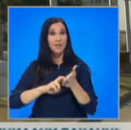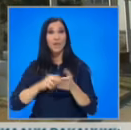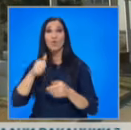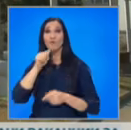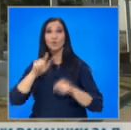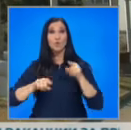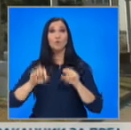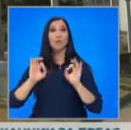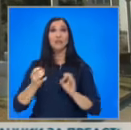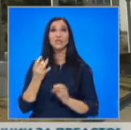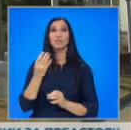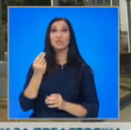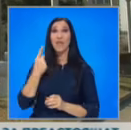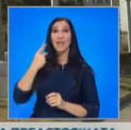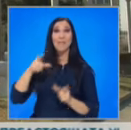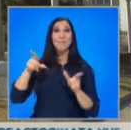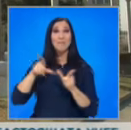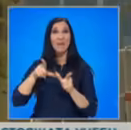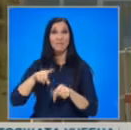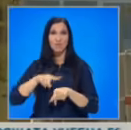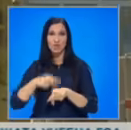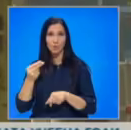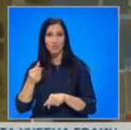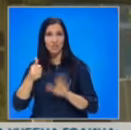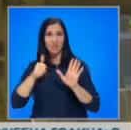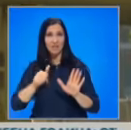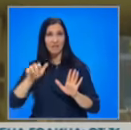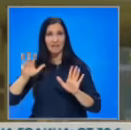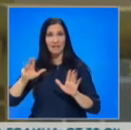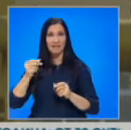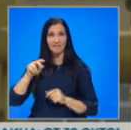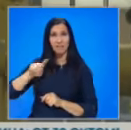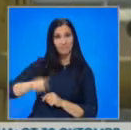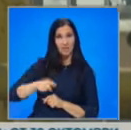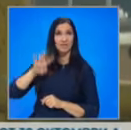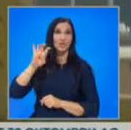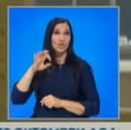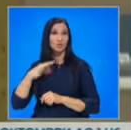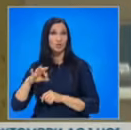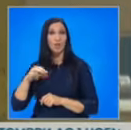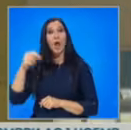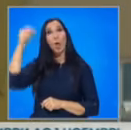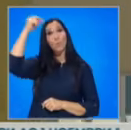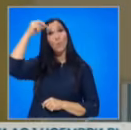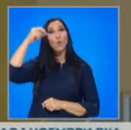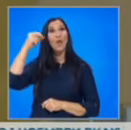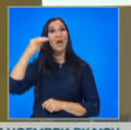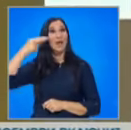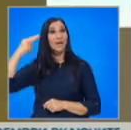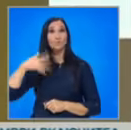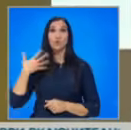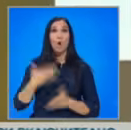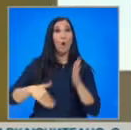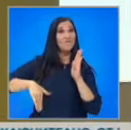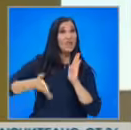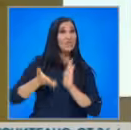Така, с новата цена 1 мегаватт час ще струва 69 лева и 40 стотинки. От Булгаргаз поисках увеличението с мотива, че